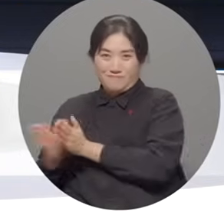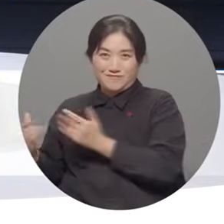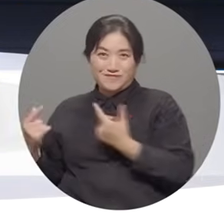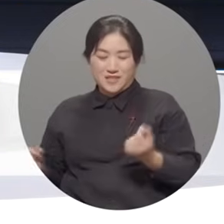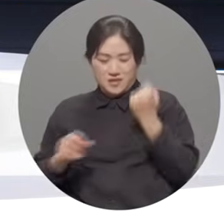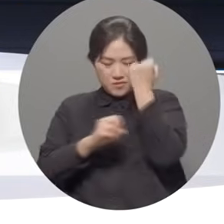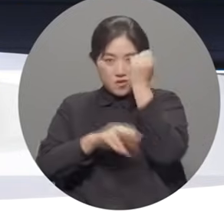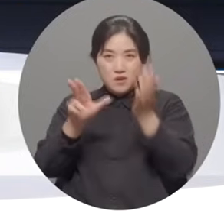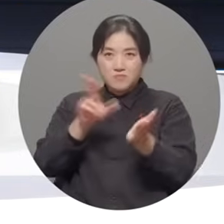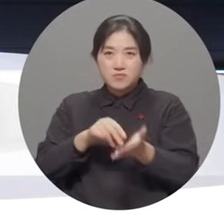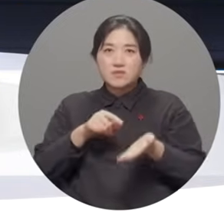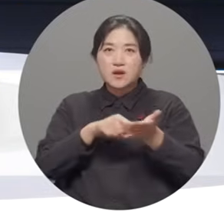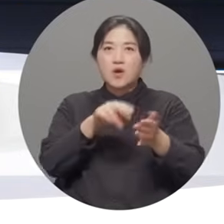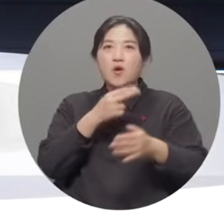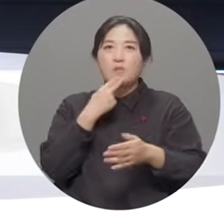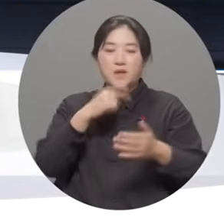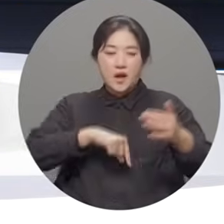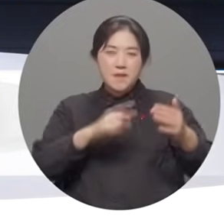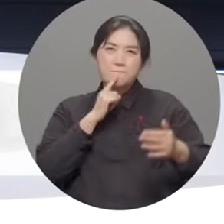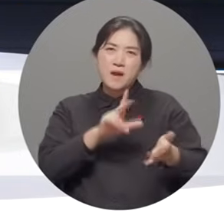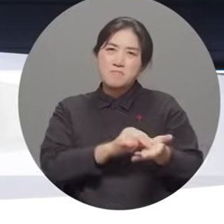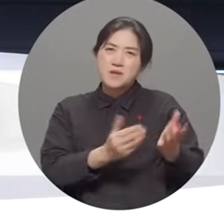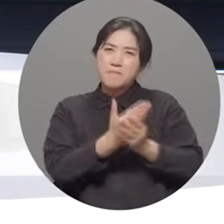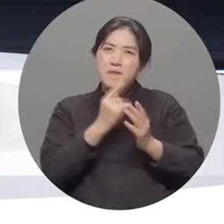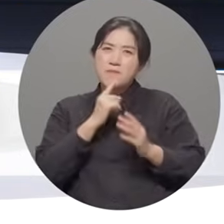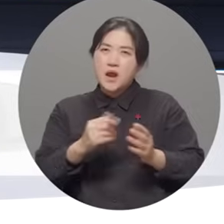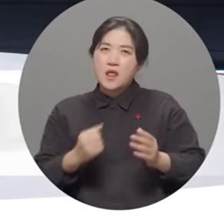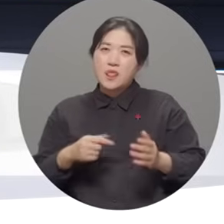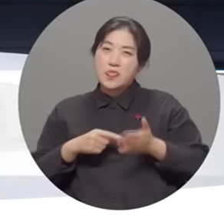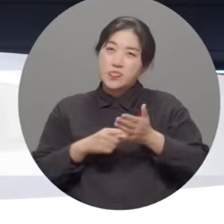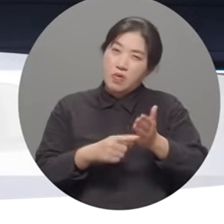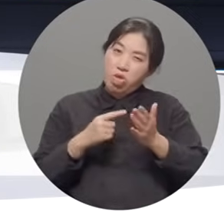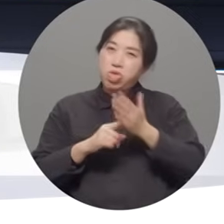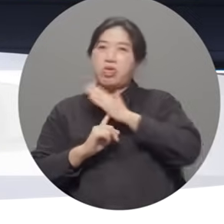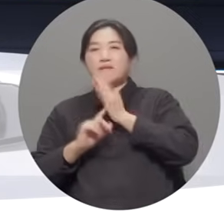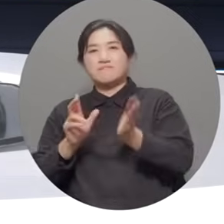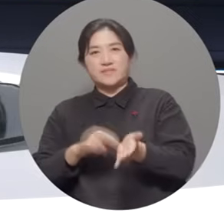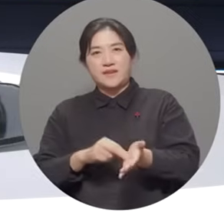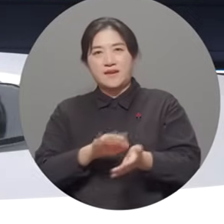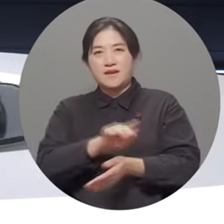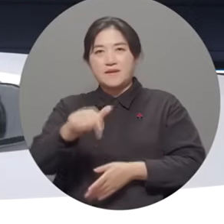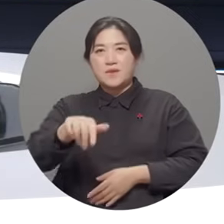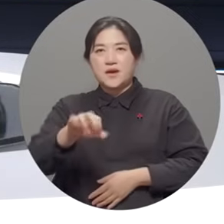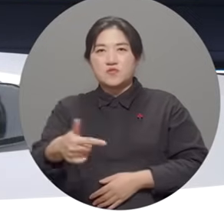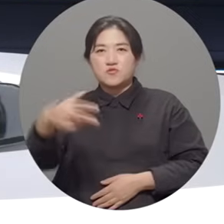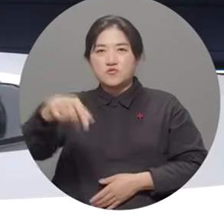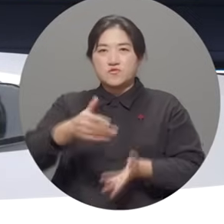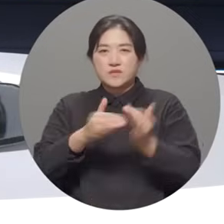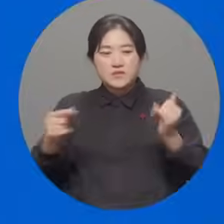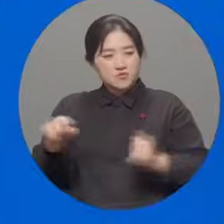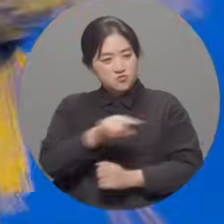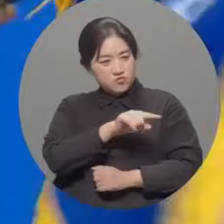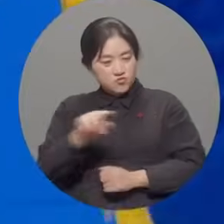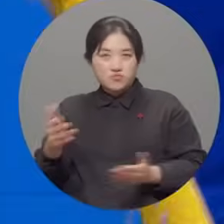문제 제기 없이 내부 설화로 동력까지 상실했다는 건데요. 박윤수 기자가 돌아봤습니다.